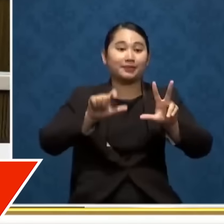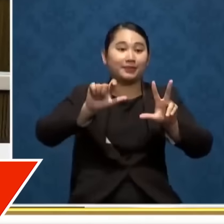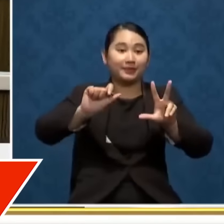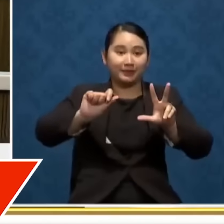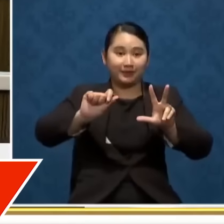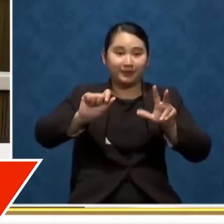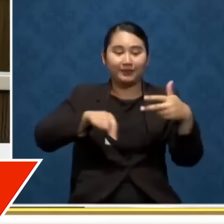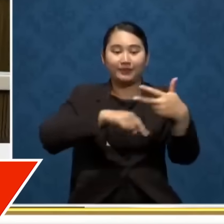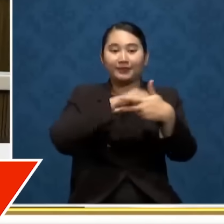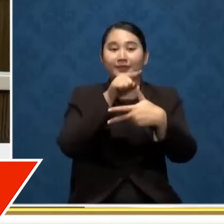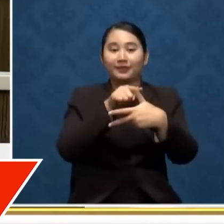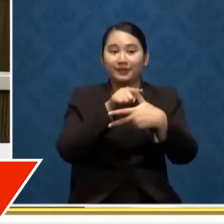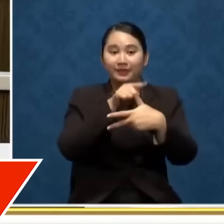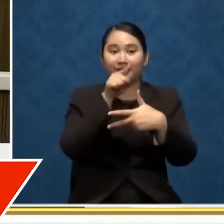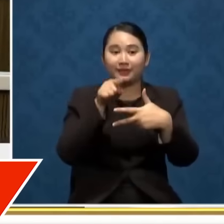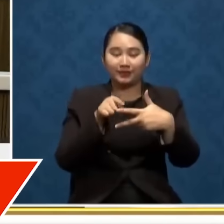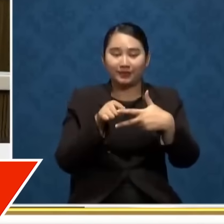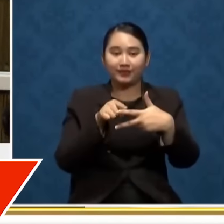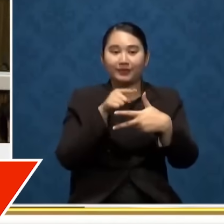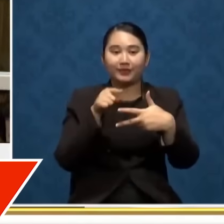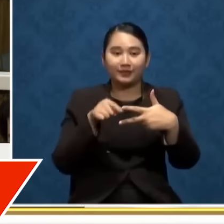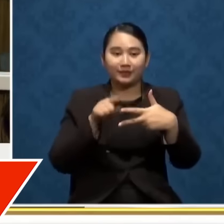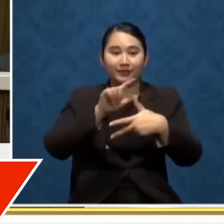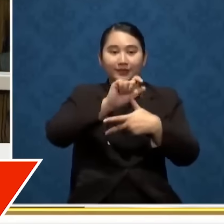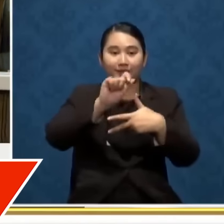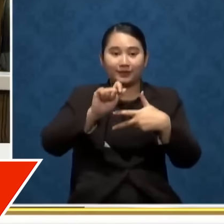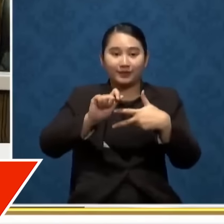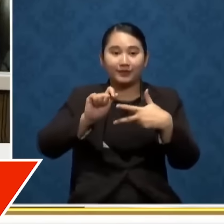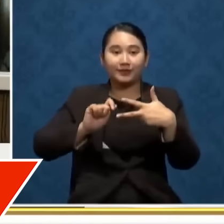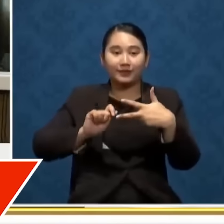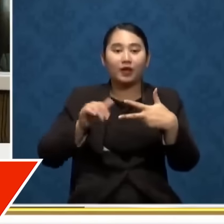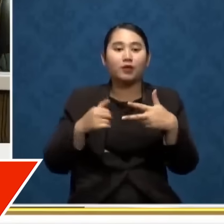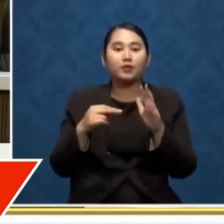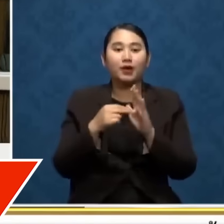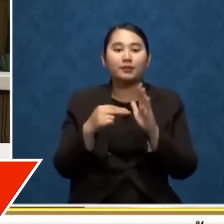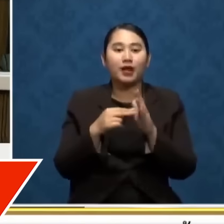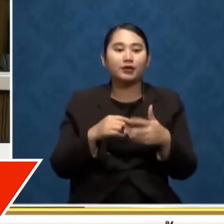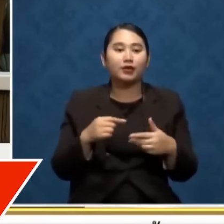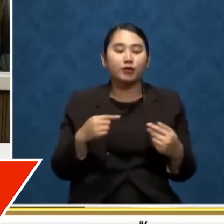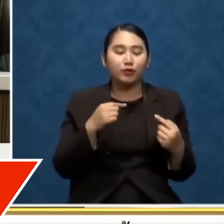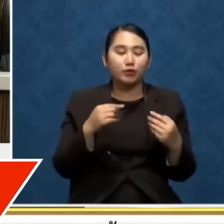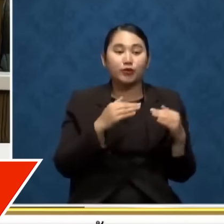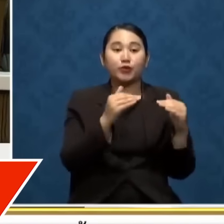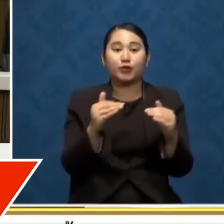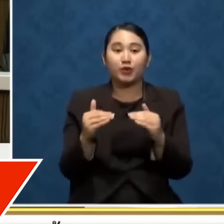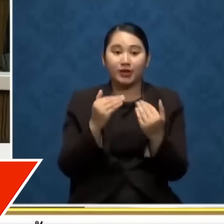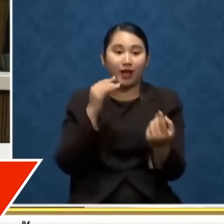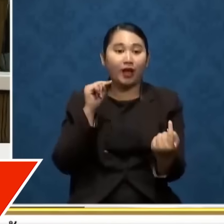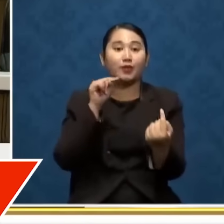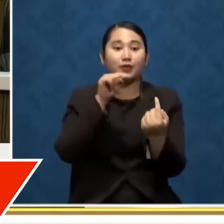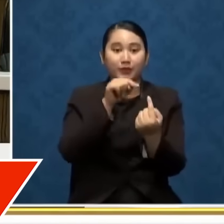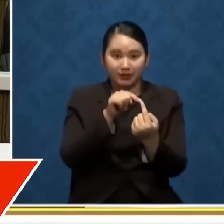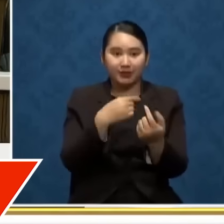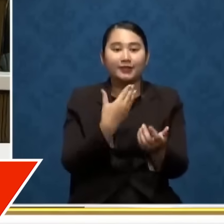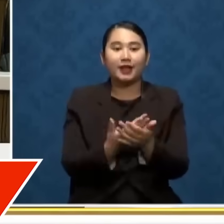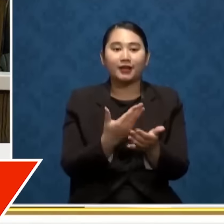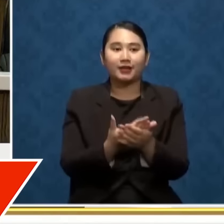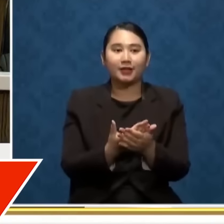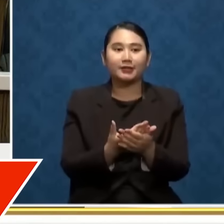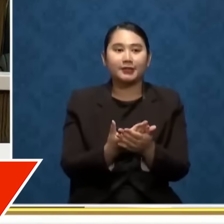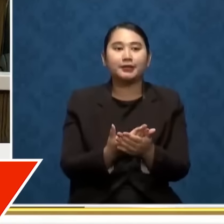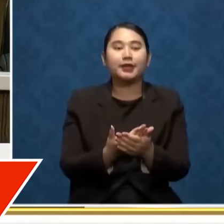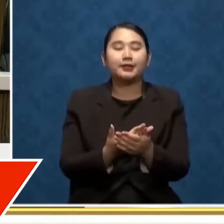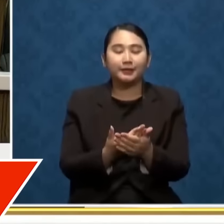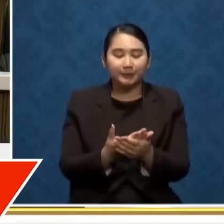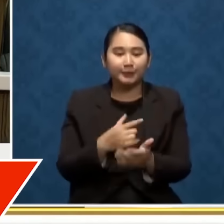ก็คือ available A 2คือ accessible A 3คือ affordable ซึ่งก็แปลว่าทั่วถึงเข้าถึงนะครับแล้วก็ราคาถึงใจนะครับซึ่